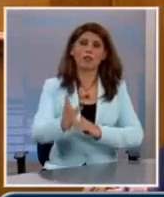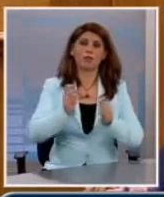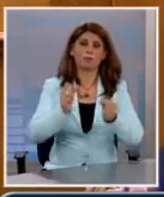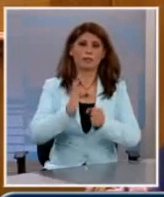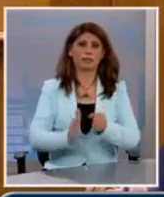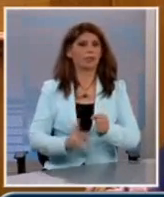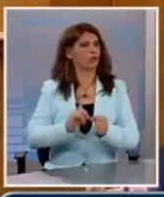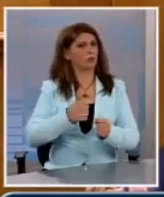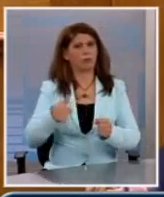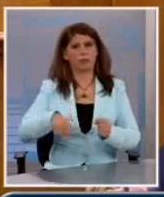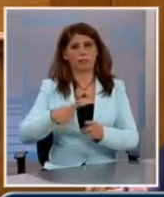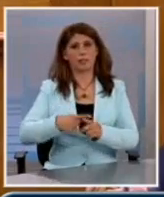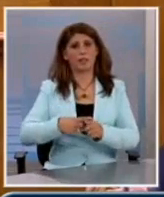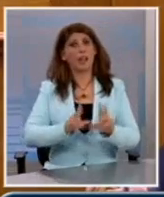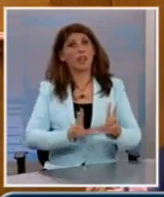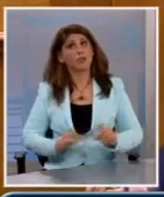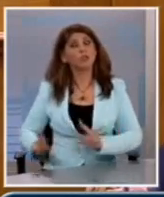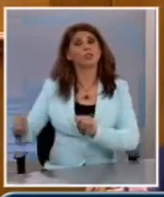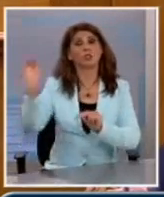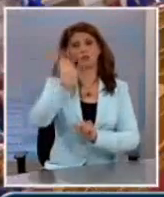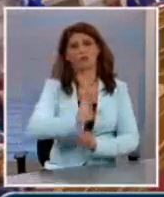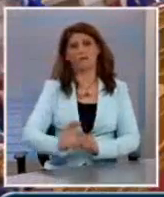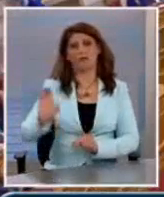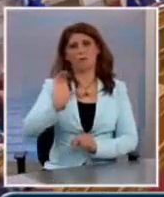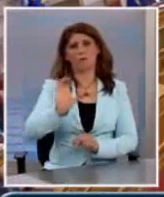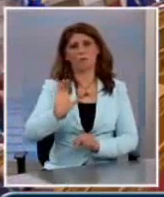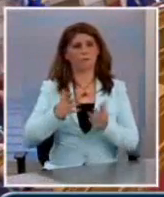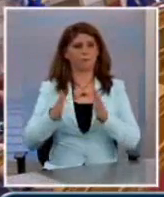όχι μόνο για την Ελλάδα, αλλά και το σύνολο της Ευρώπης.